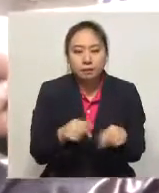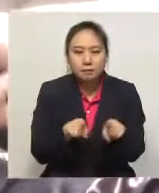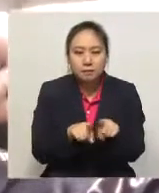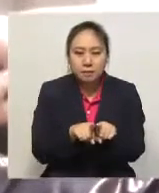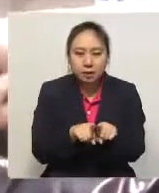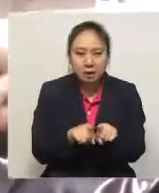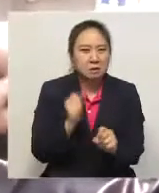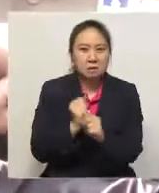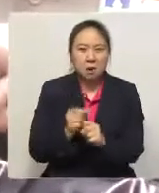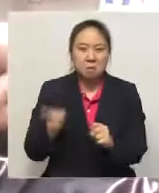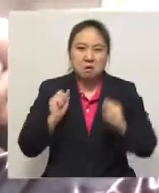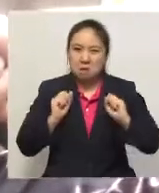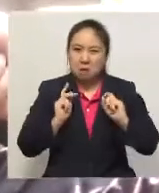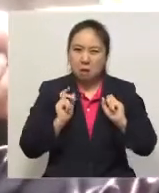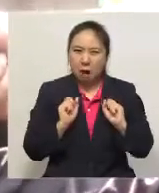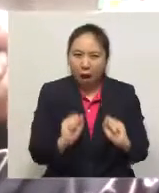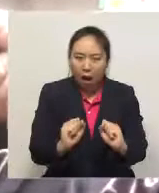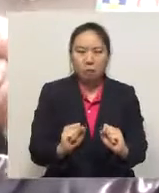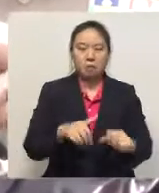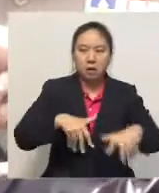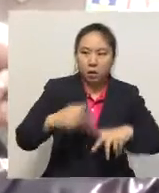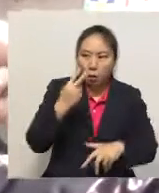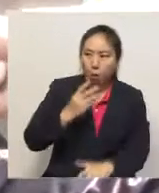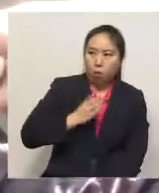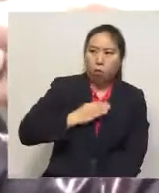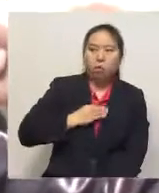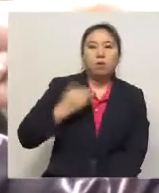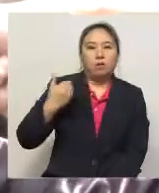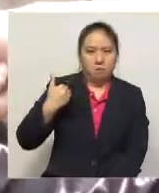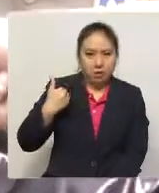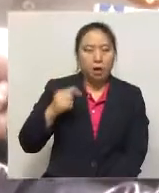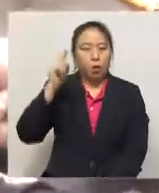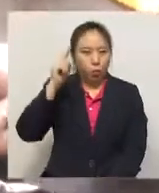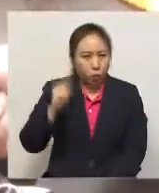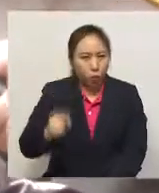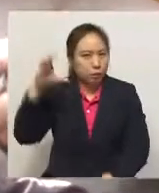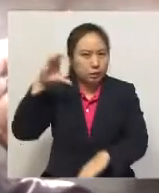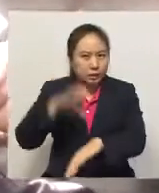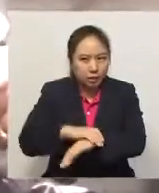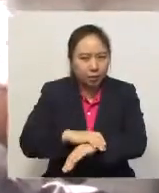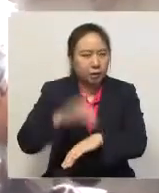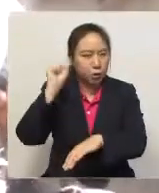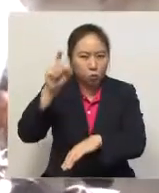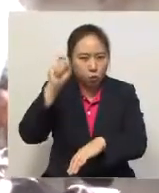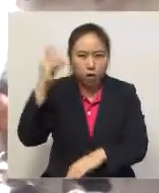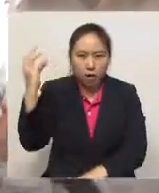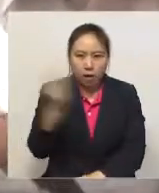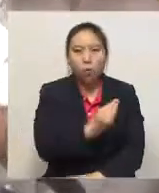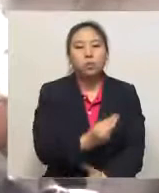กอาจนะครับแล้วก็สะเทือนขวัญจำเป็นที่เราต้องดำเนินการจัดการอย่างรวดเร็วและถึ